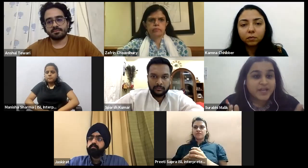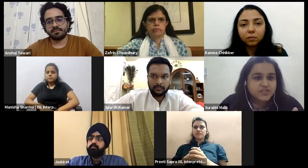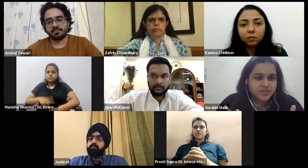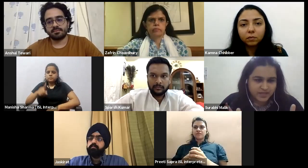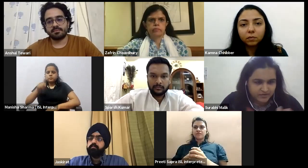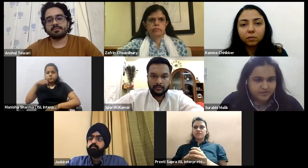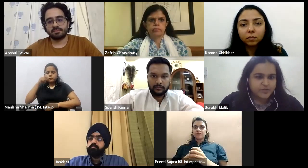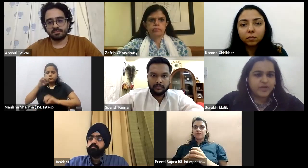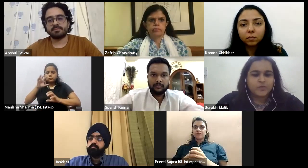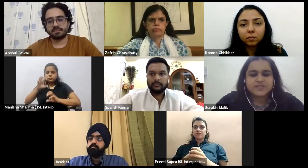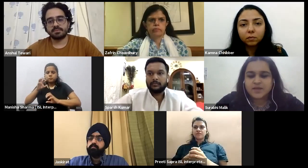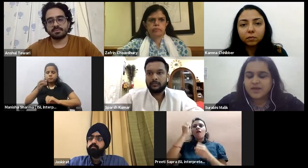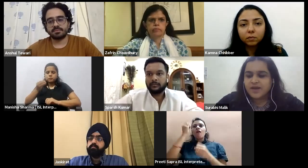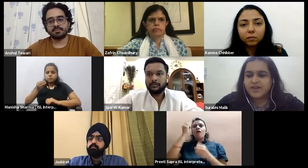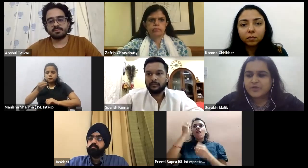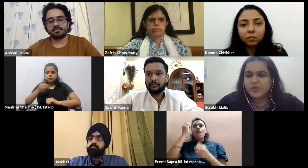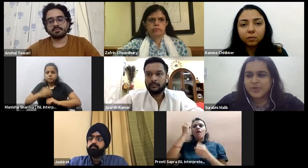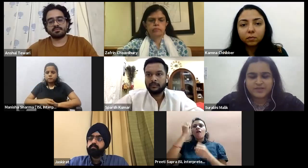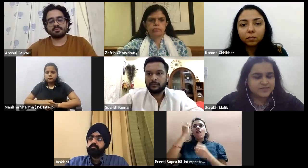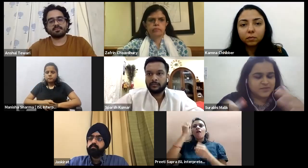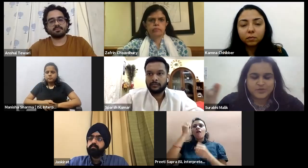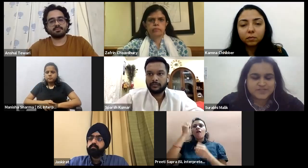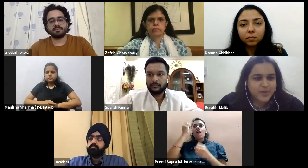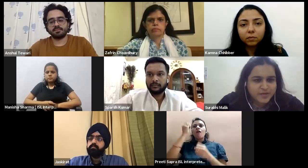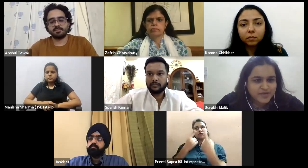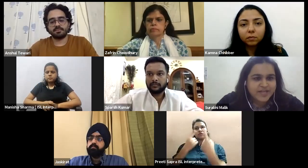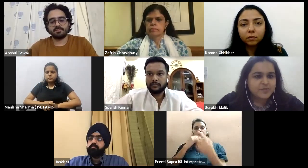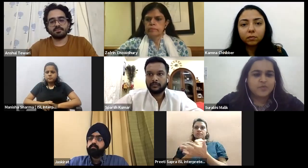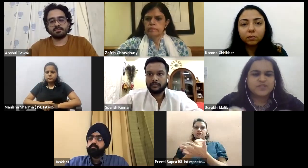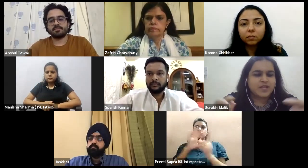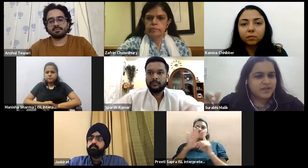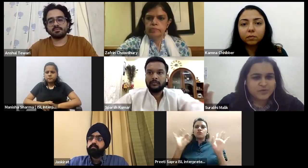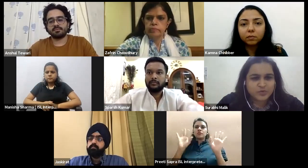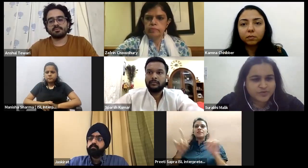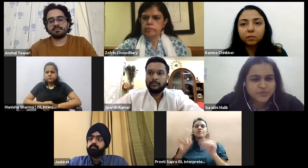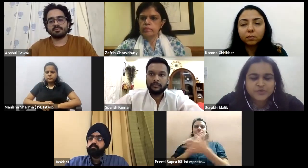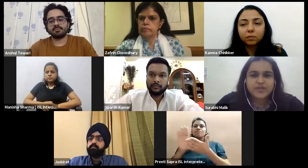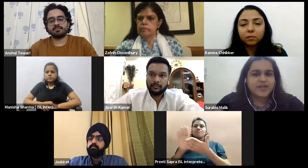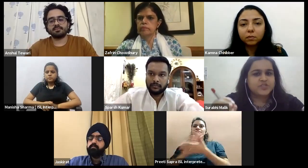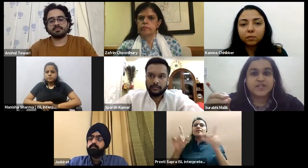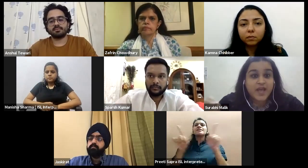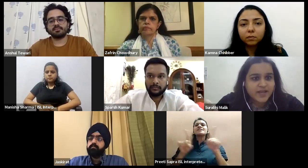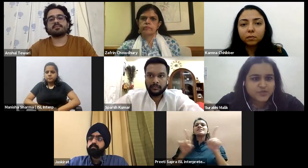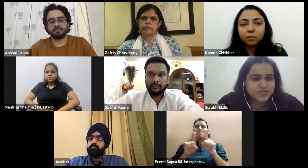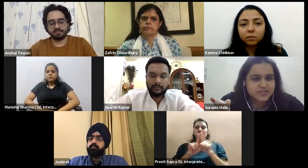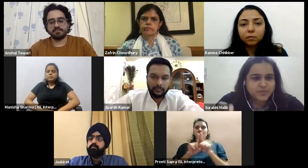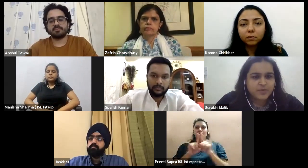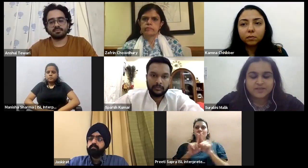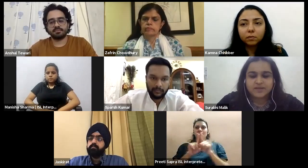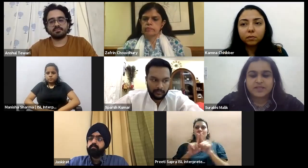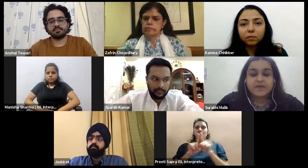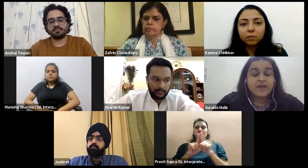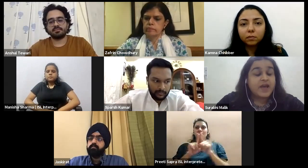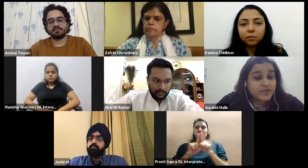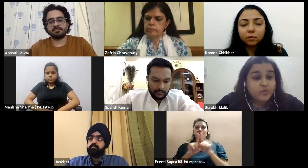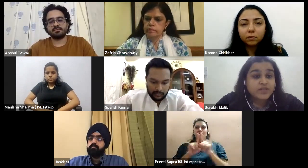information hygiene का ध्यान रखना. I always like to compare this, this is a pandemic time, hum log sare, respiratory hygiene, hand hygiene, is sab ki baat